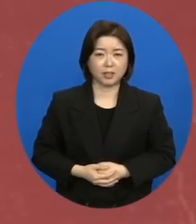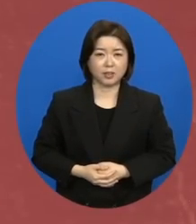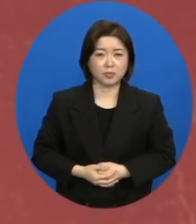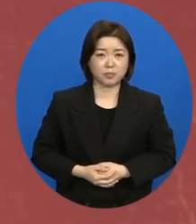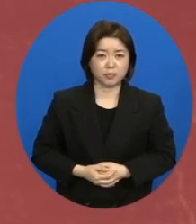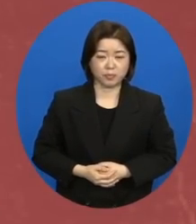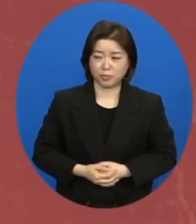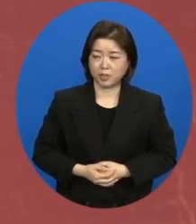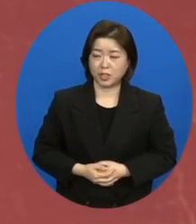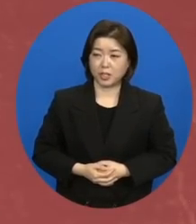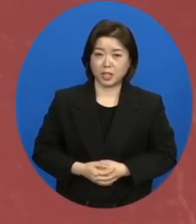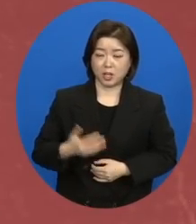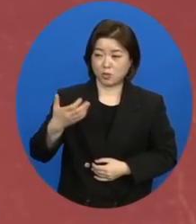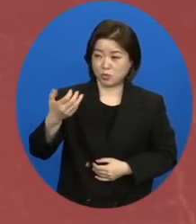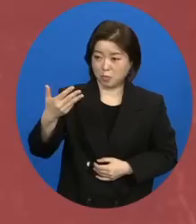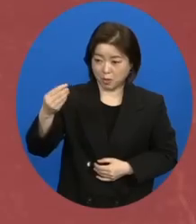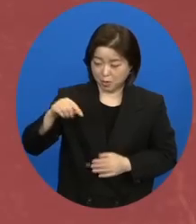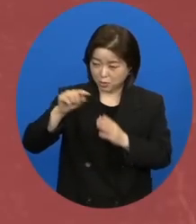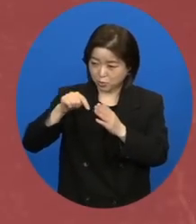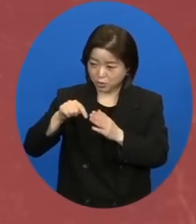요거 왔잖아요. 요거